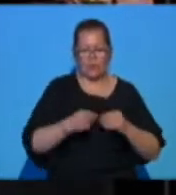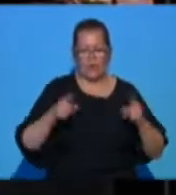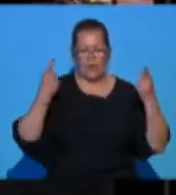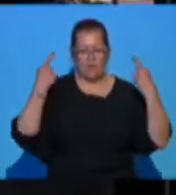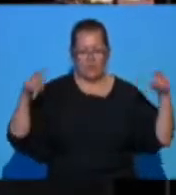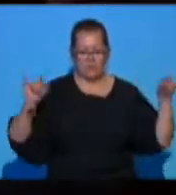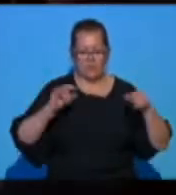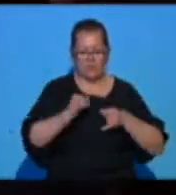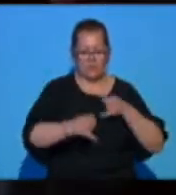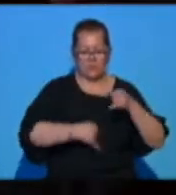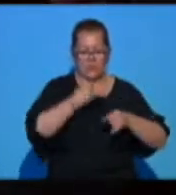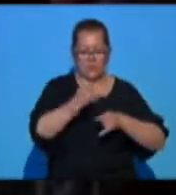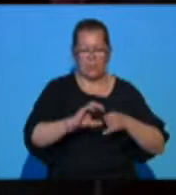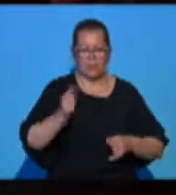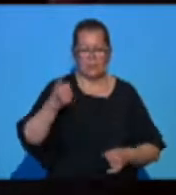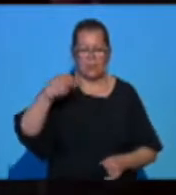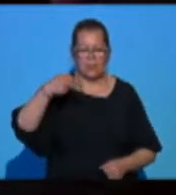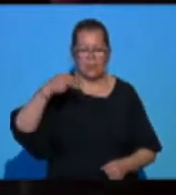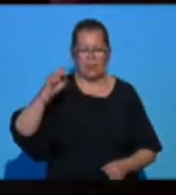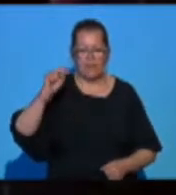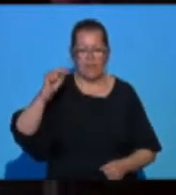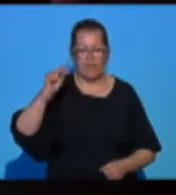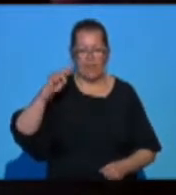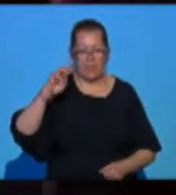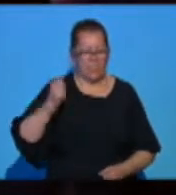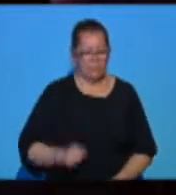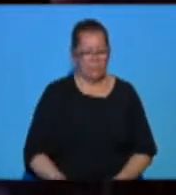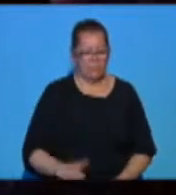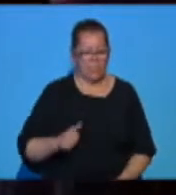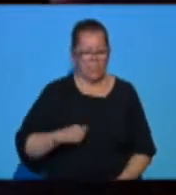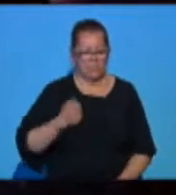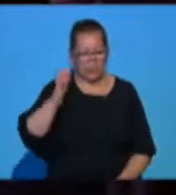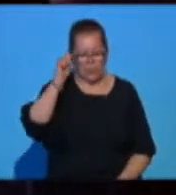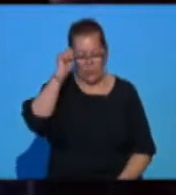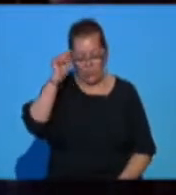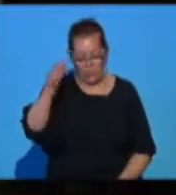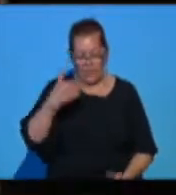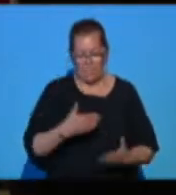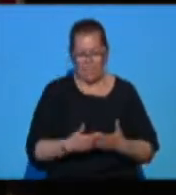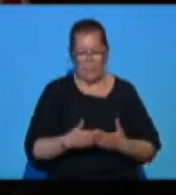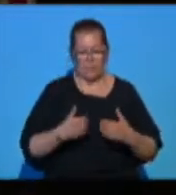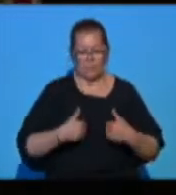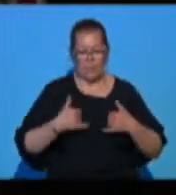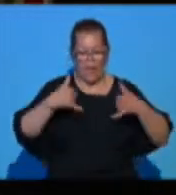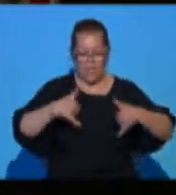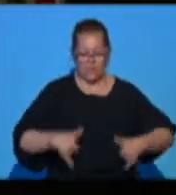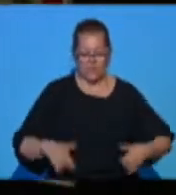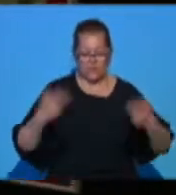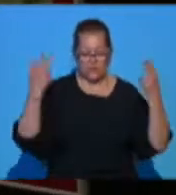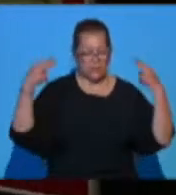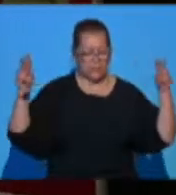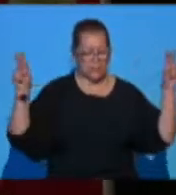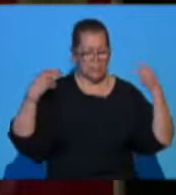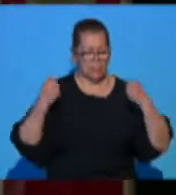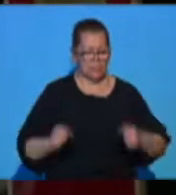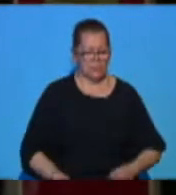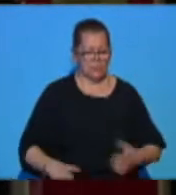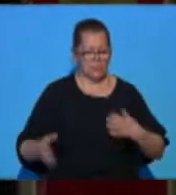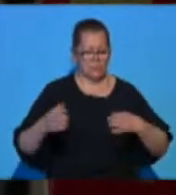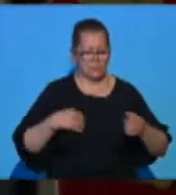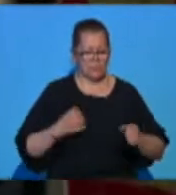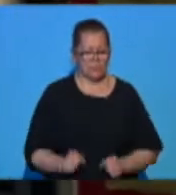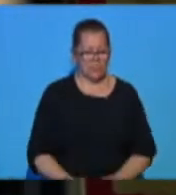Festivalul Internațional Shakespeare. Este o mare onoare pentru mine la această sărbătoare a teatrului pe care o